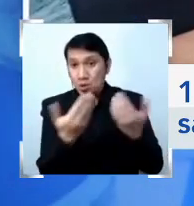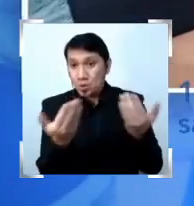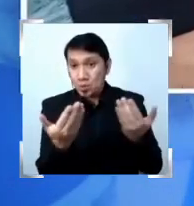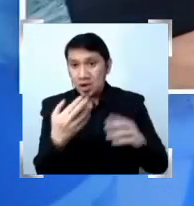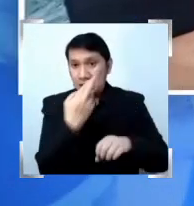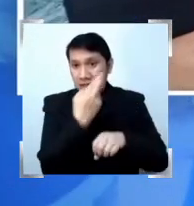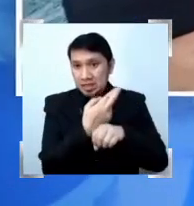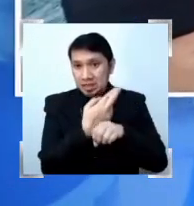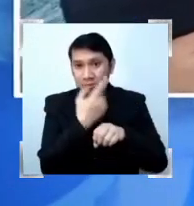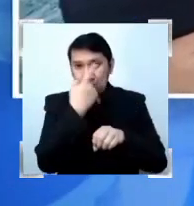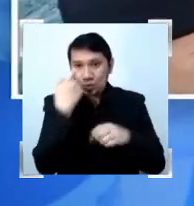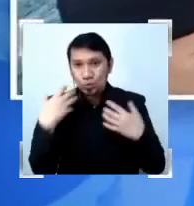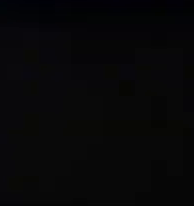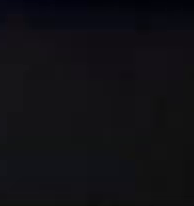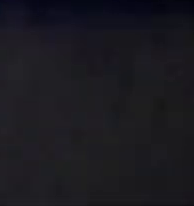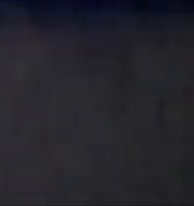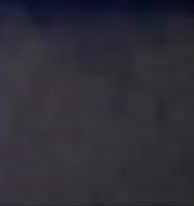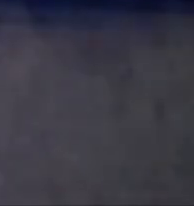alon.